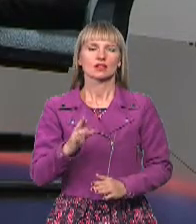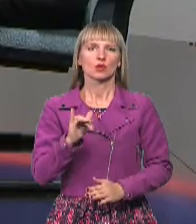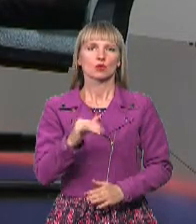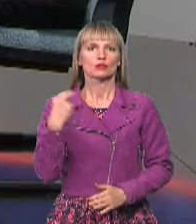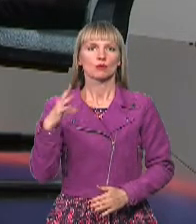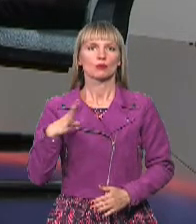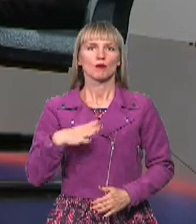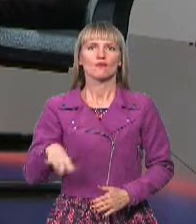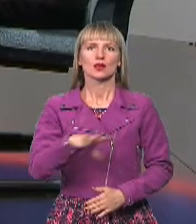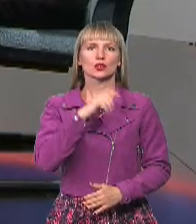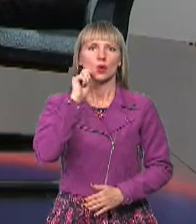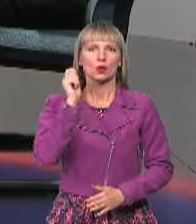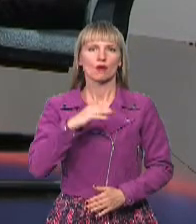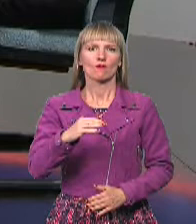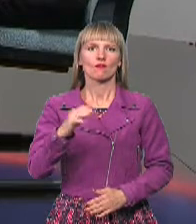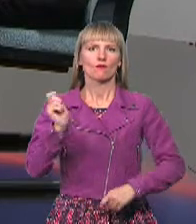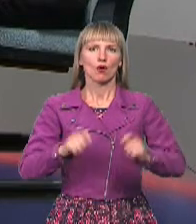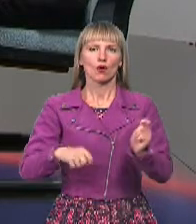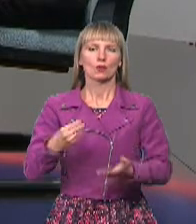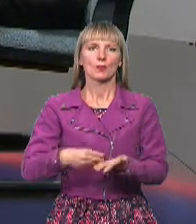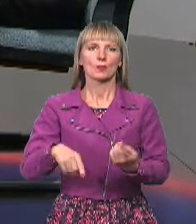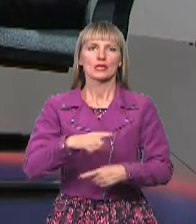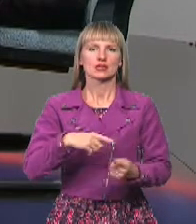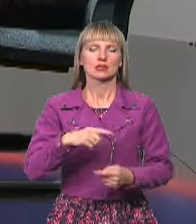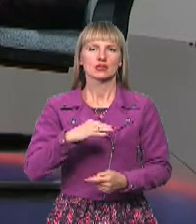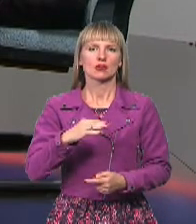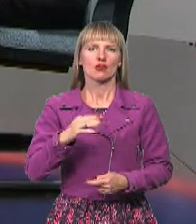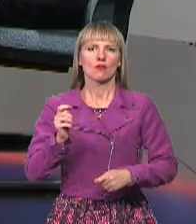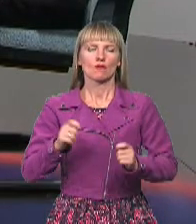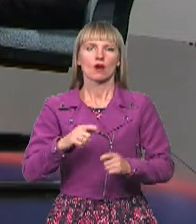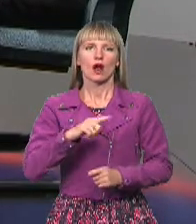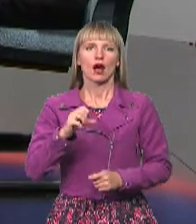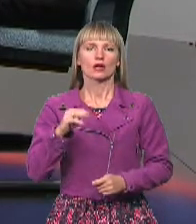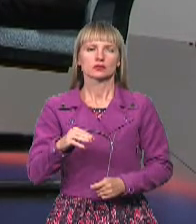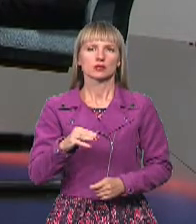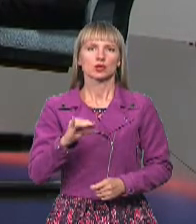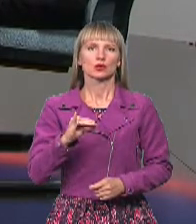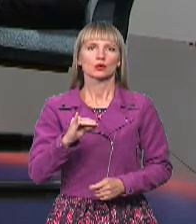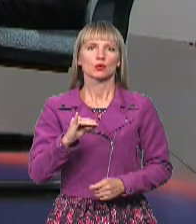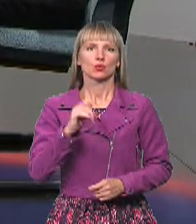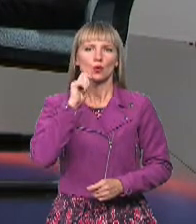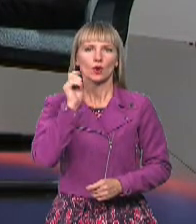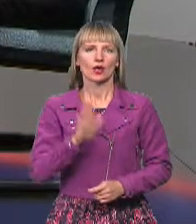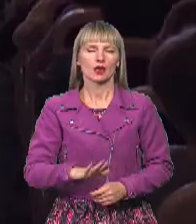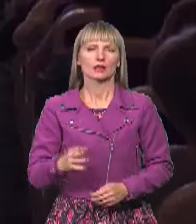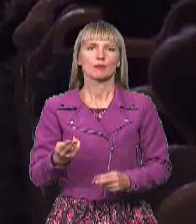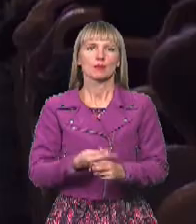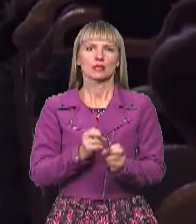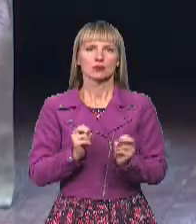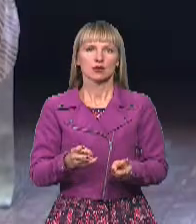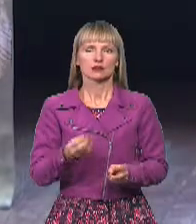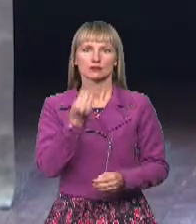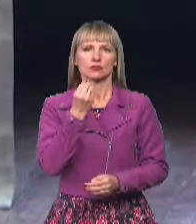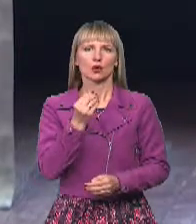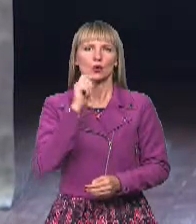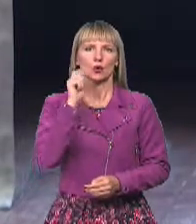відбувся Всеукраїнський форум «Бізнес форум ХАСП in Ukraine» щодо безпечності харчової продукції в Україні, де виробникам та